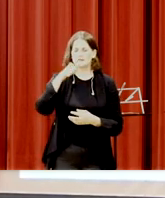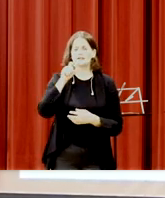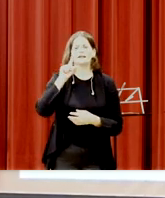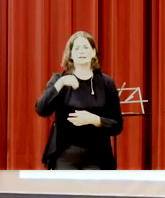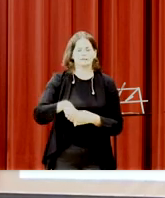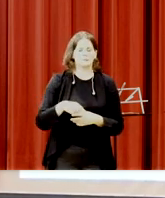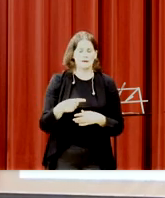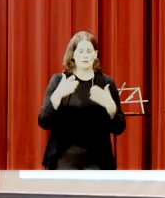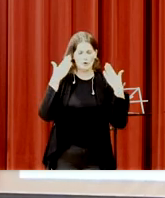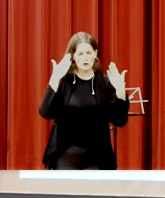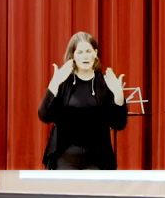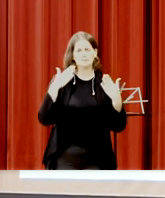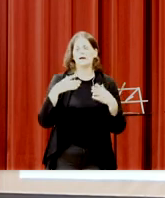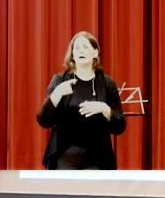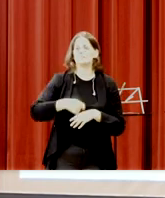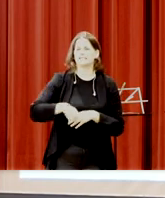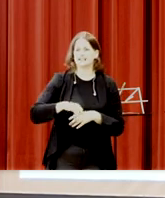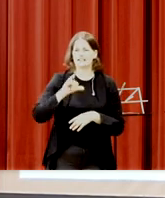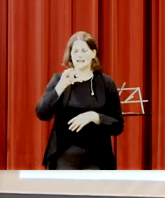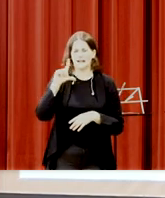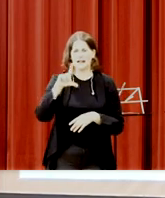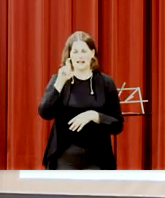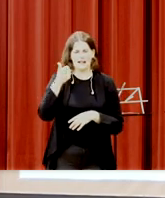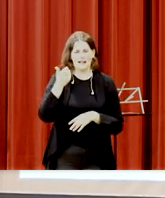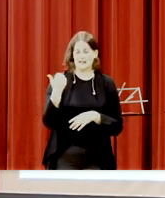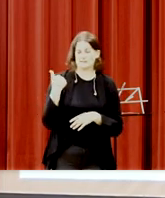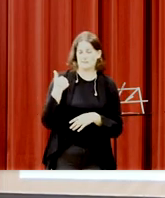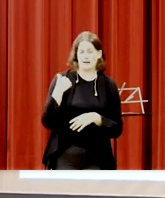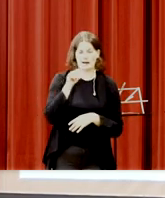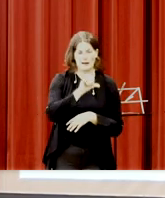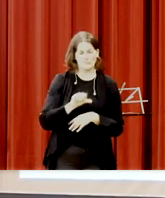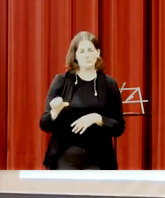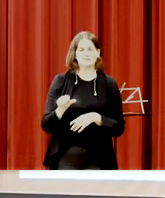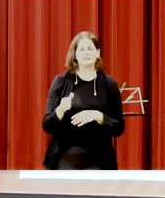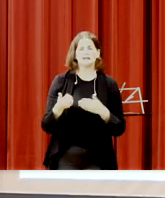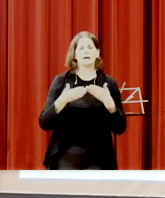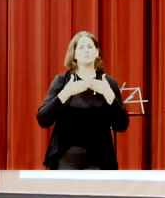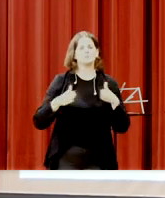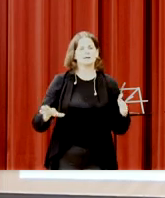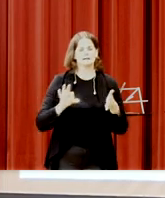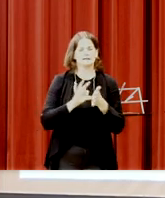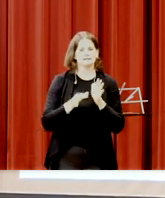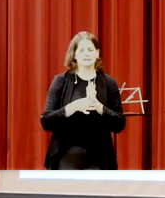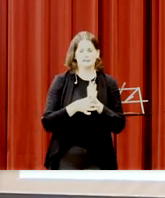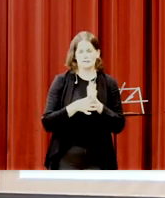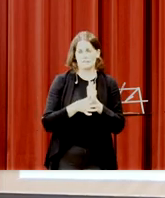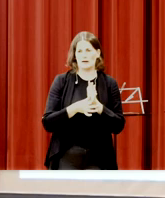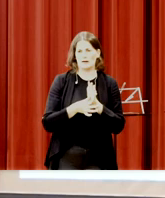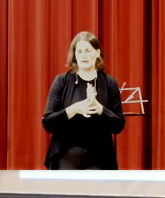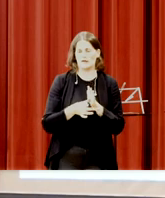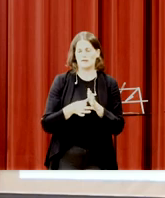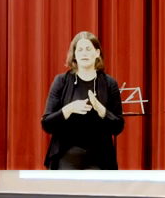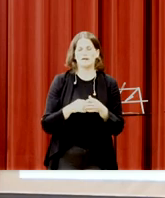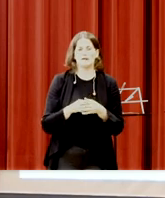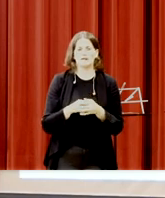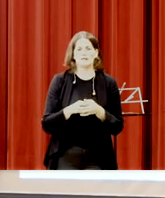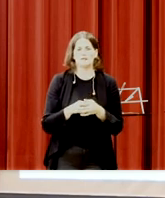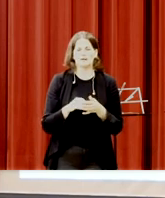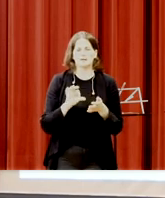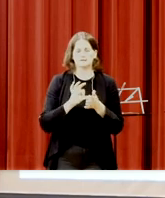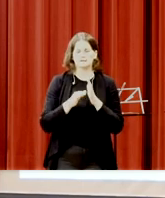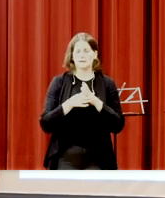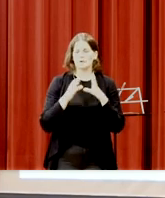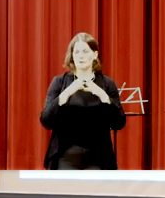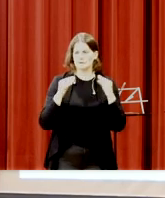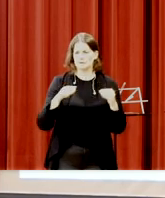la UOC, va marcar-se la fita una mica més llunyana de l'1% l'any 2030. Però bé, va anar en la direcció que demarcàvem en el